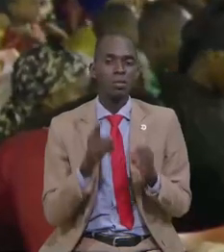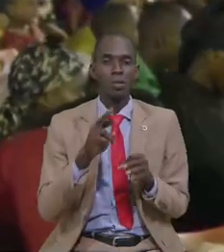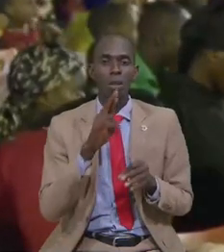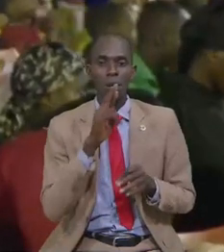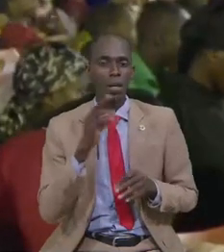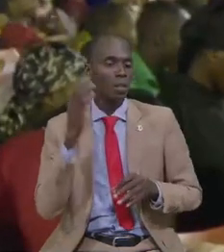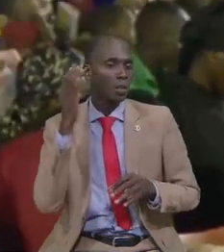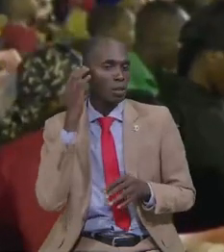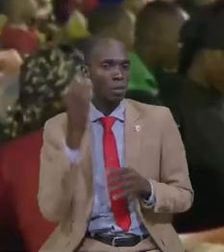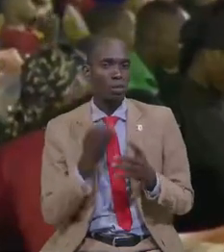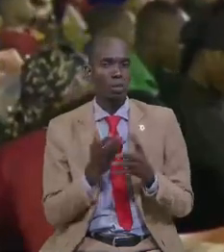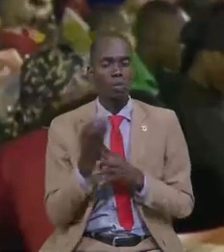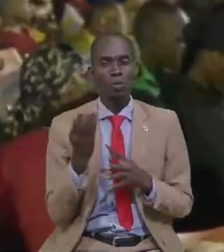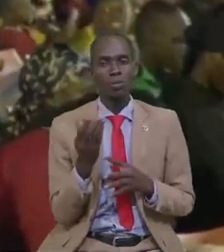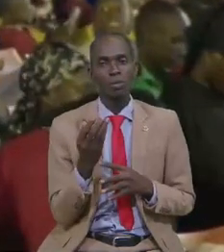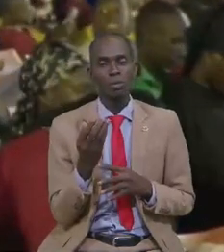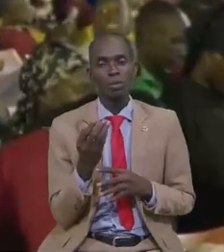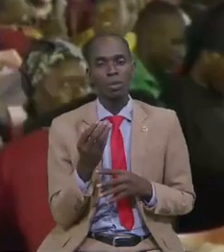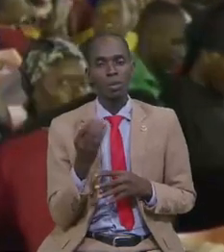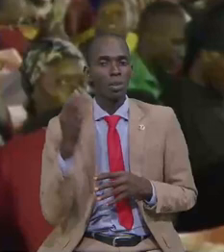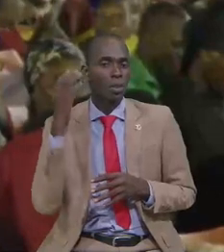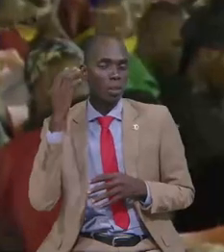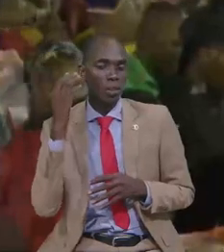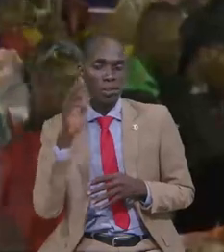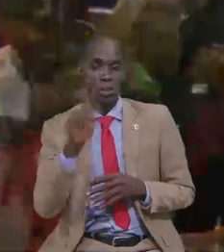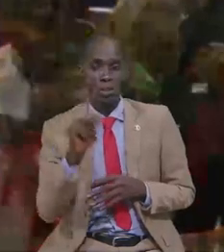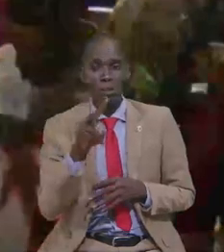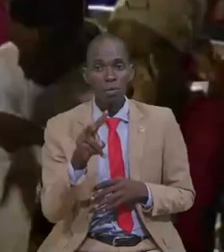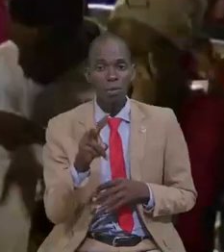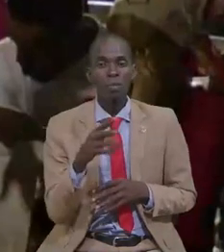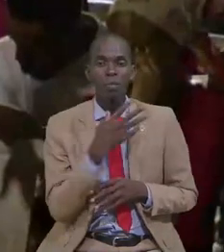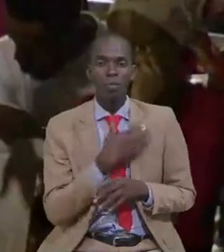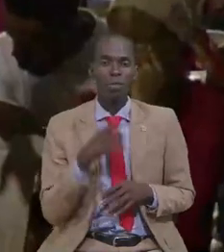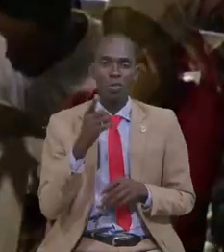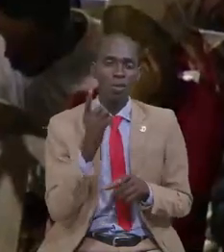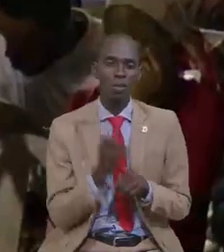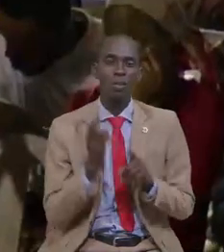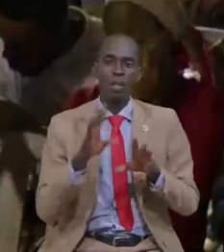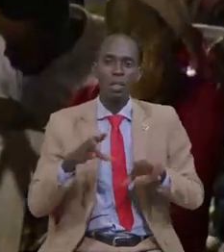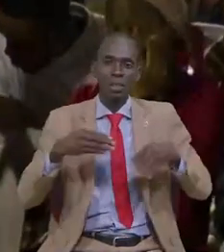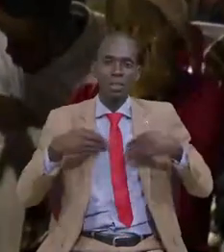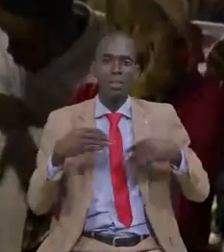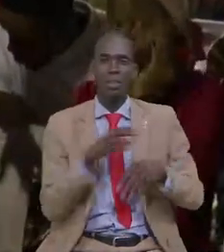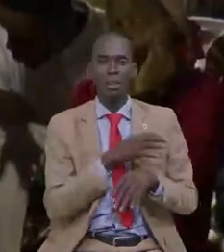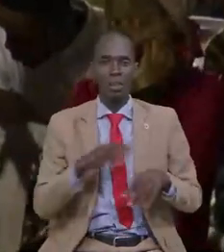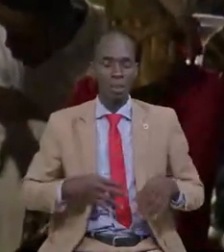Si vous êtes à la radio ou à la télé, vous venez de donner votre vie à